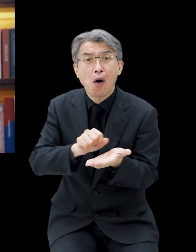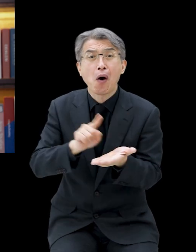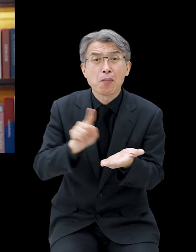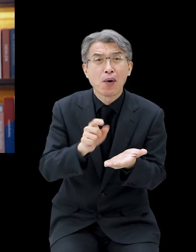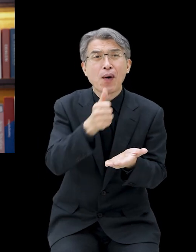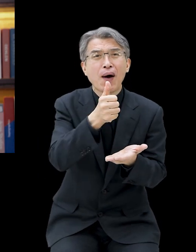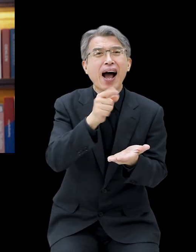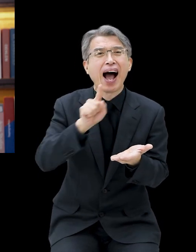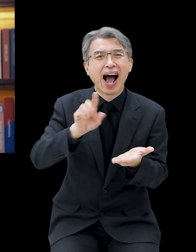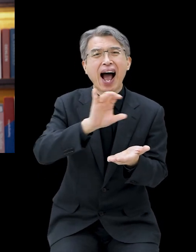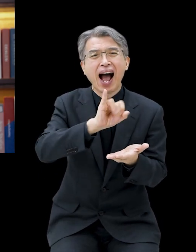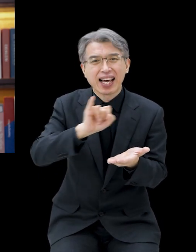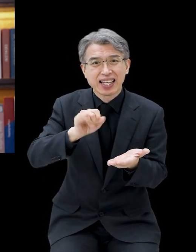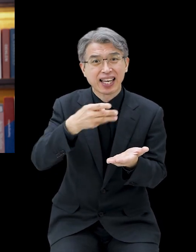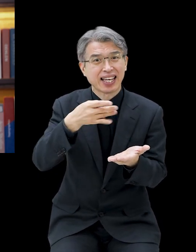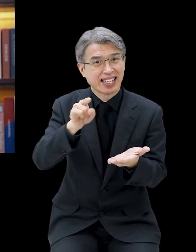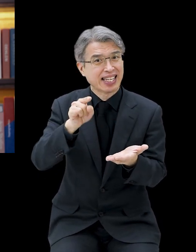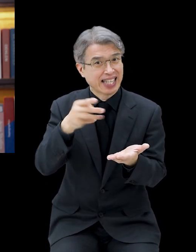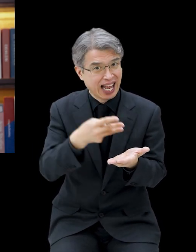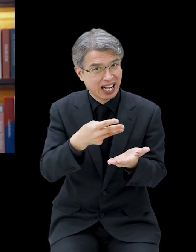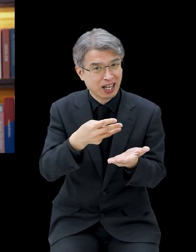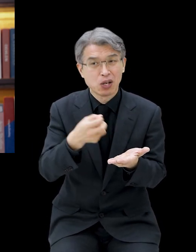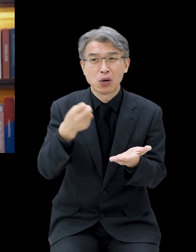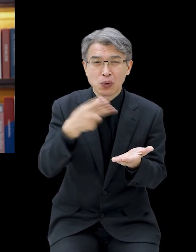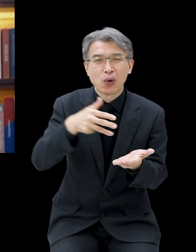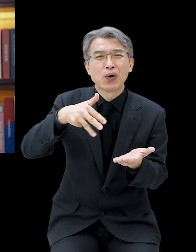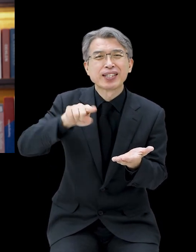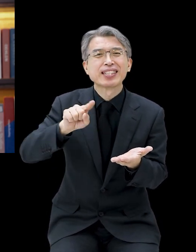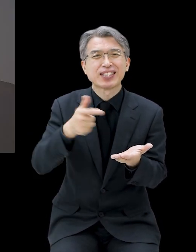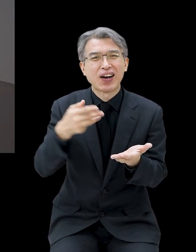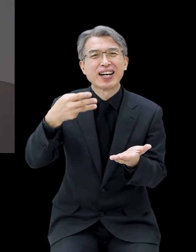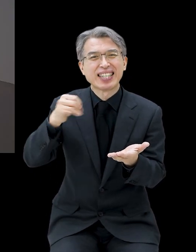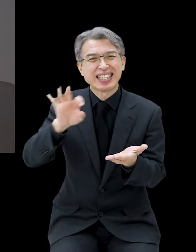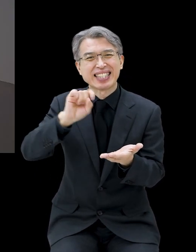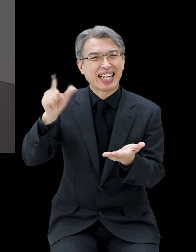많이 얻었고요. 네, 그렇습니다.